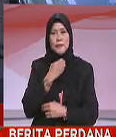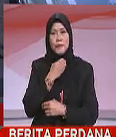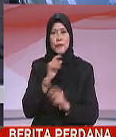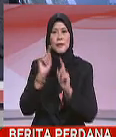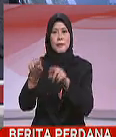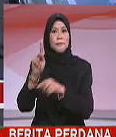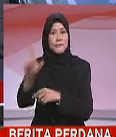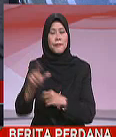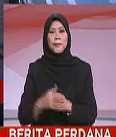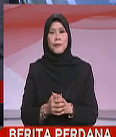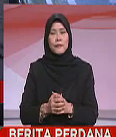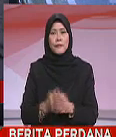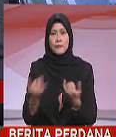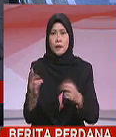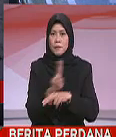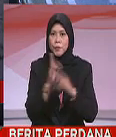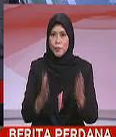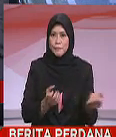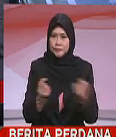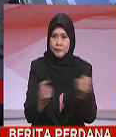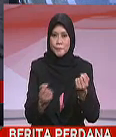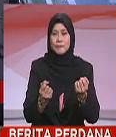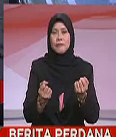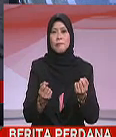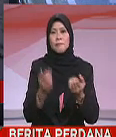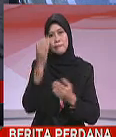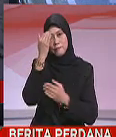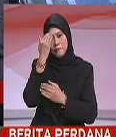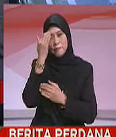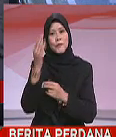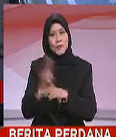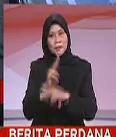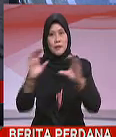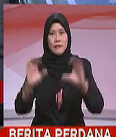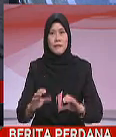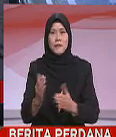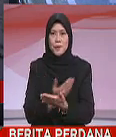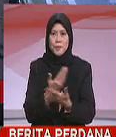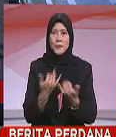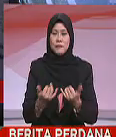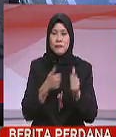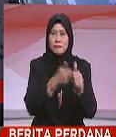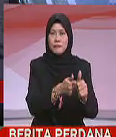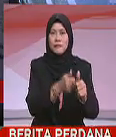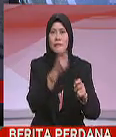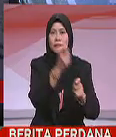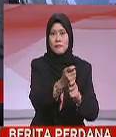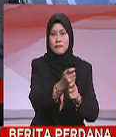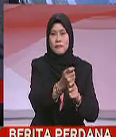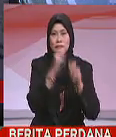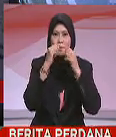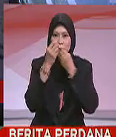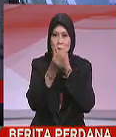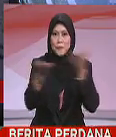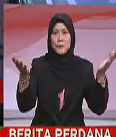Negara. Pengguna kini dilihat lebih cakna dengan pembudayaan norma baru dan dilihat semakin patuh dengan ketetapan